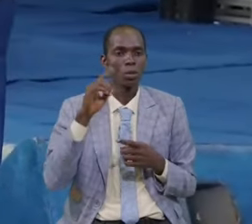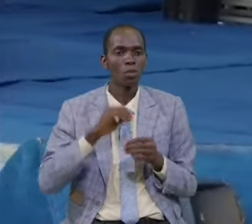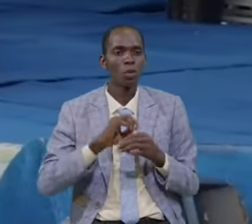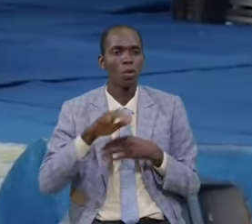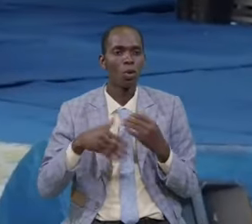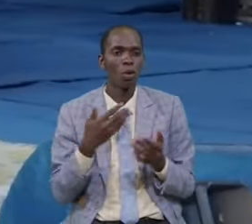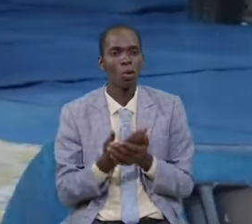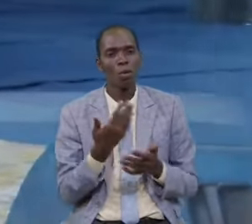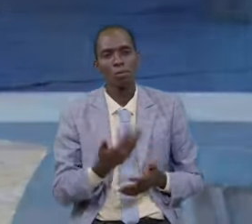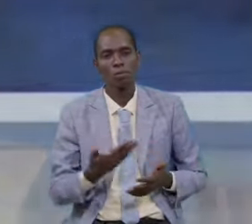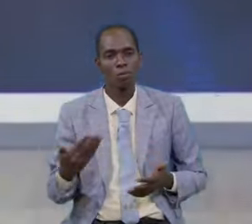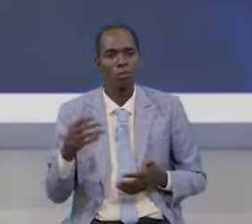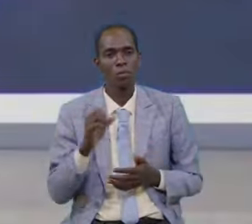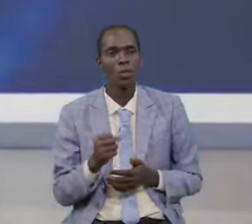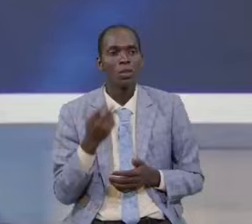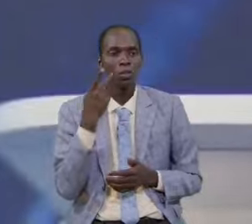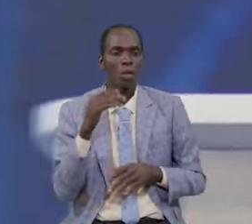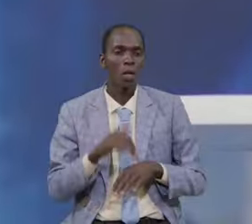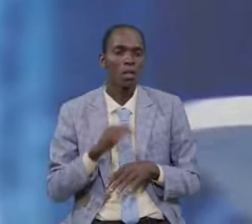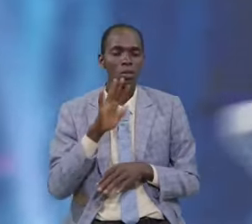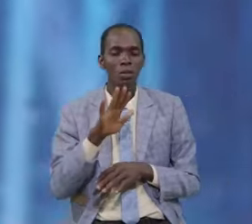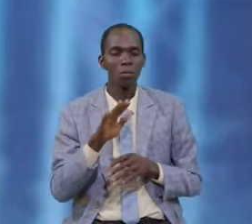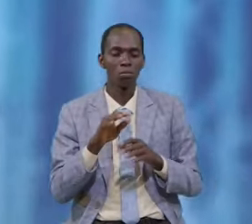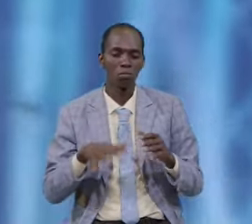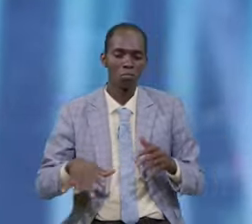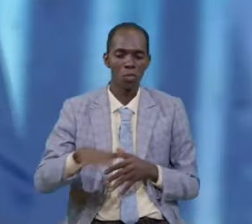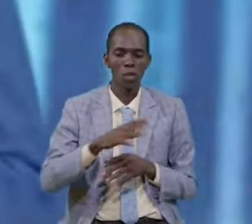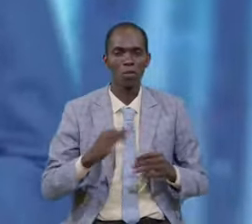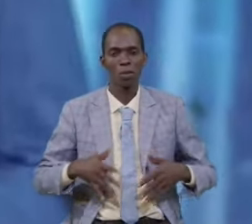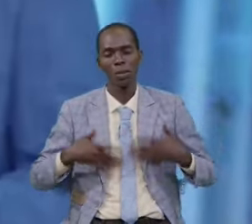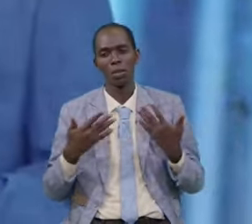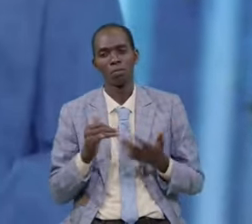les domaines de ta vie. Je dois grandir par ici.